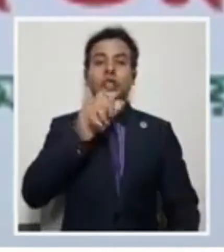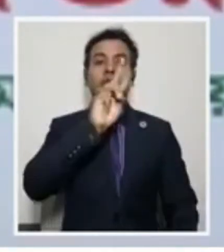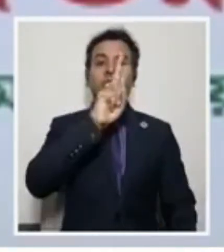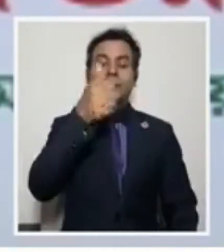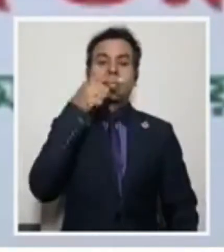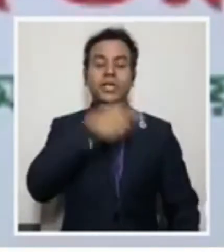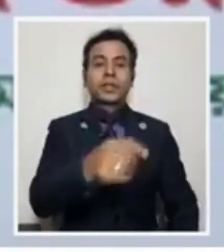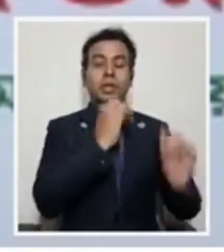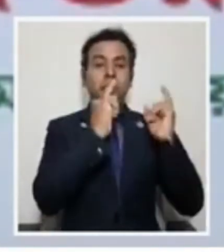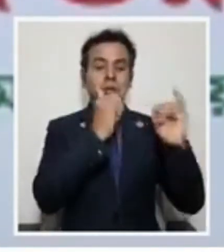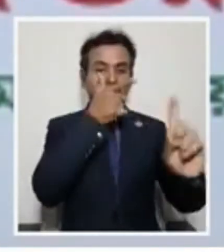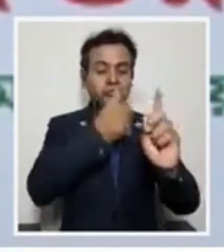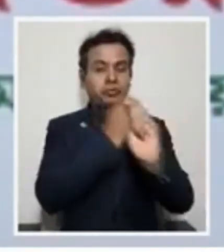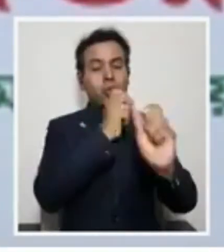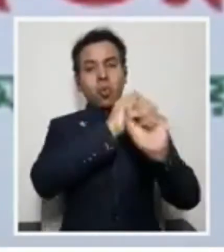31,840 জনকে।